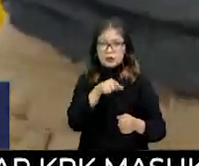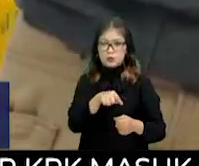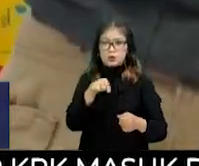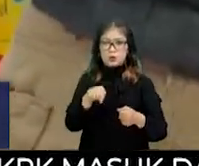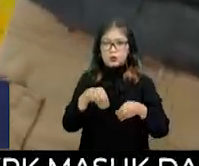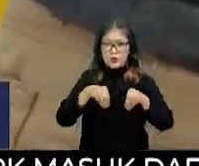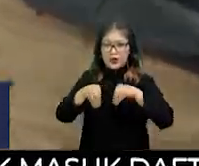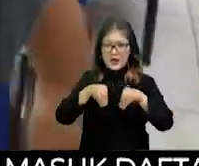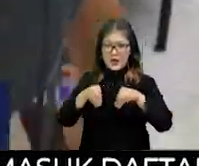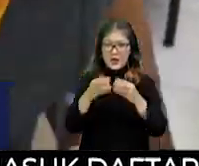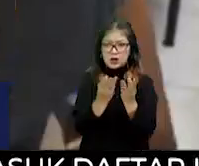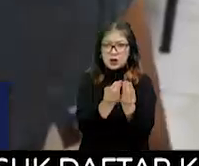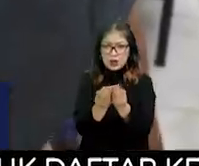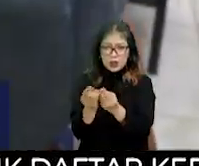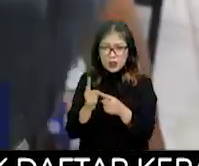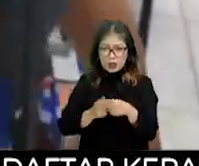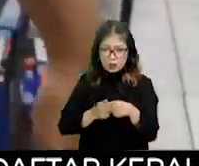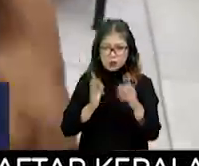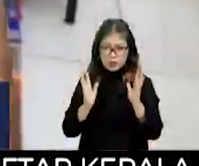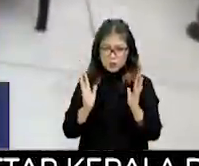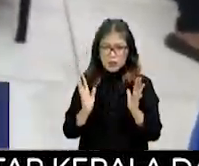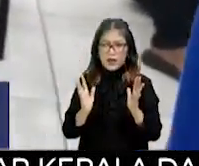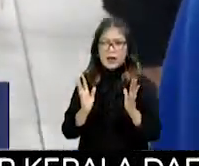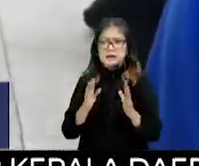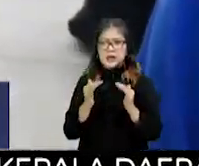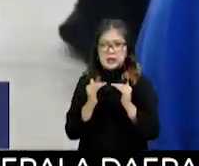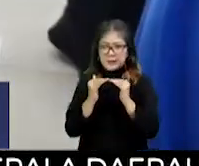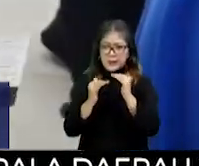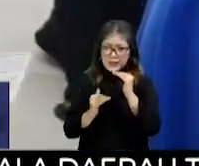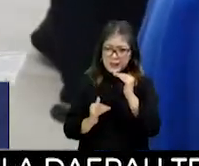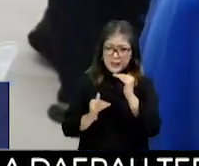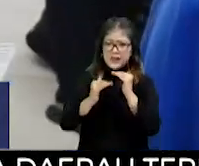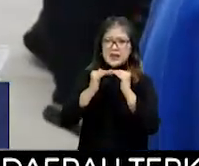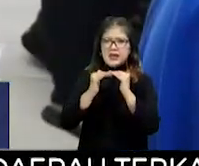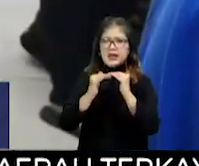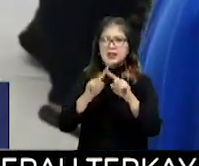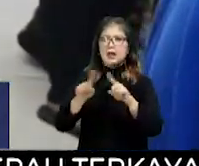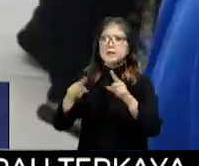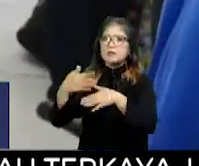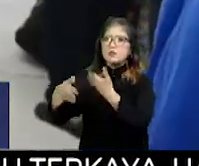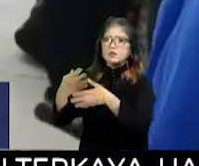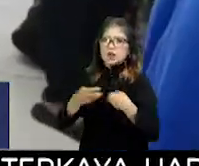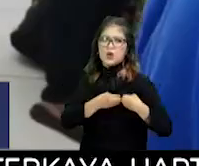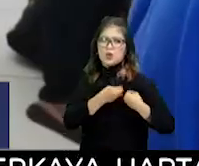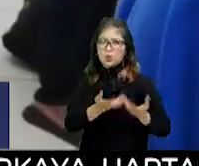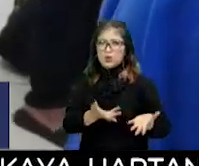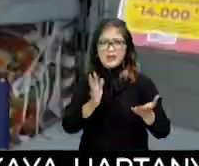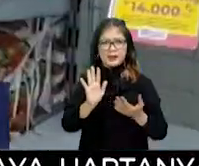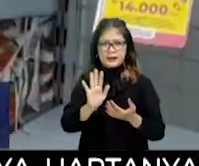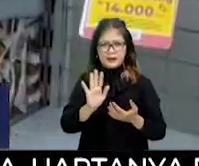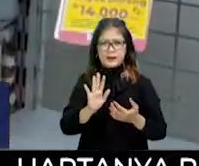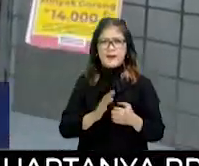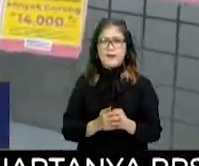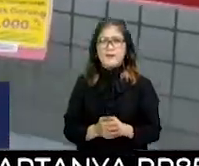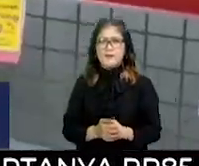harga keekonomiannya serta harga eceran tertinggi agar tidak merugikan produsen. Selain kebijakan satu harga untuk menjaga pasokan dalam